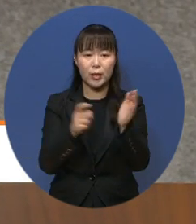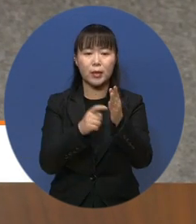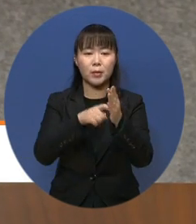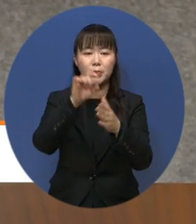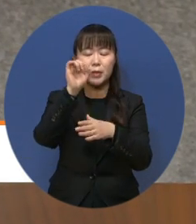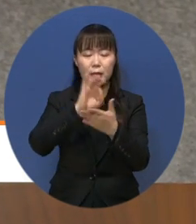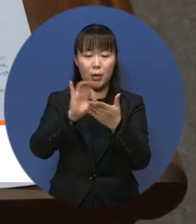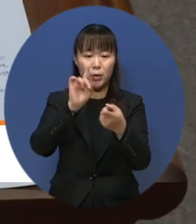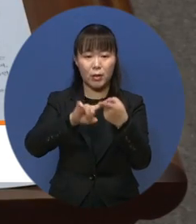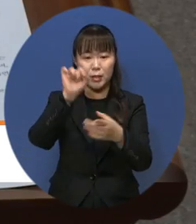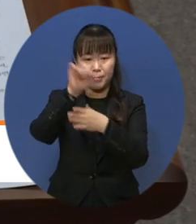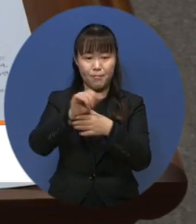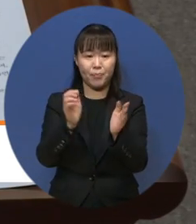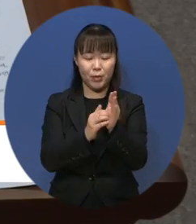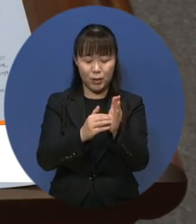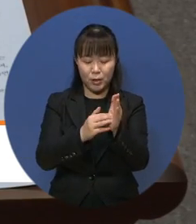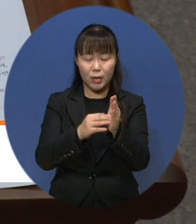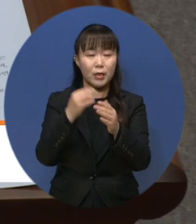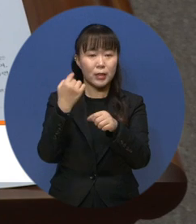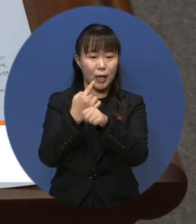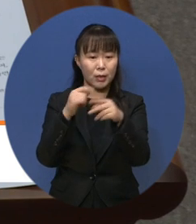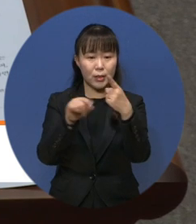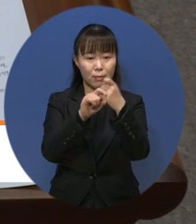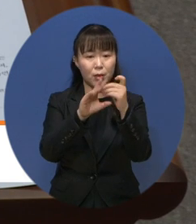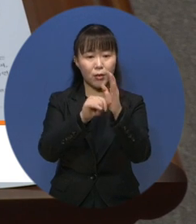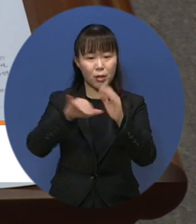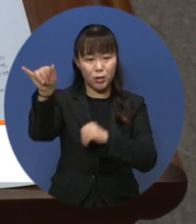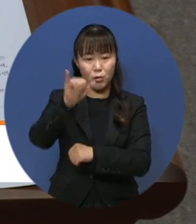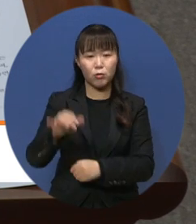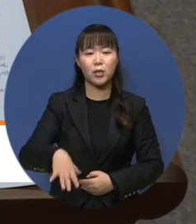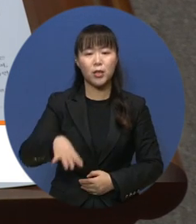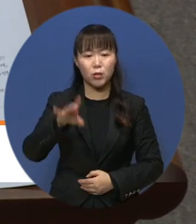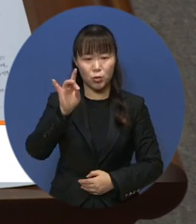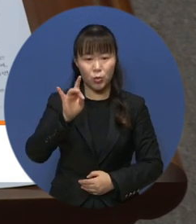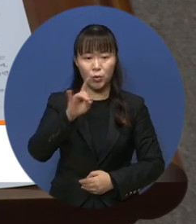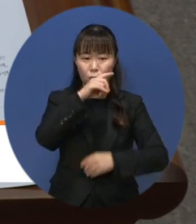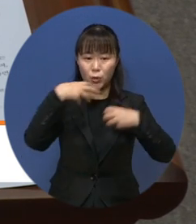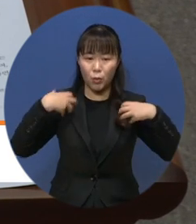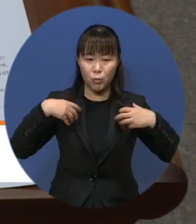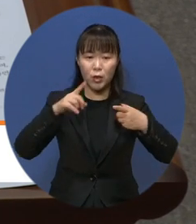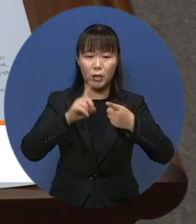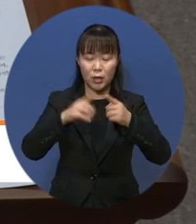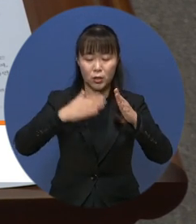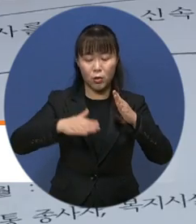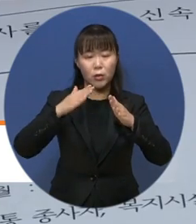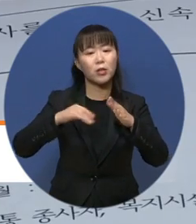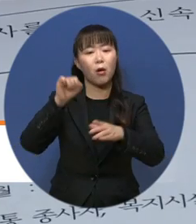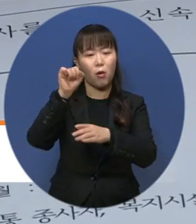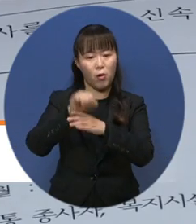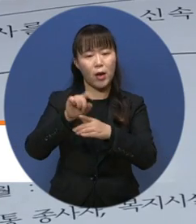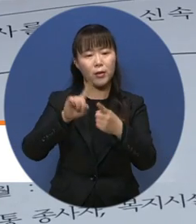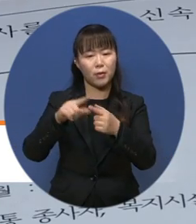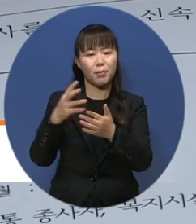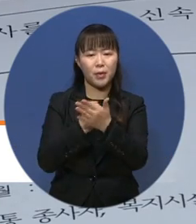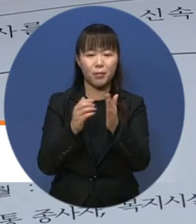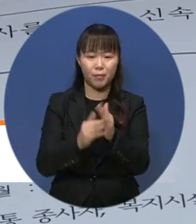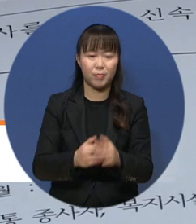승인을 받았으며 지난해 11월 전국 최초로 식품의약품안전처 정식 허가를